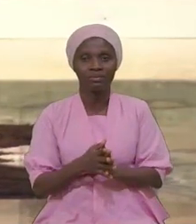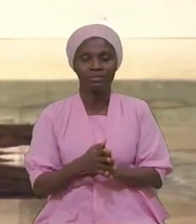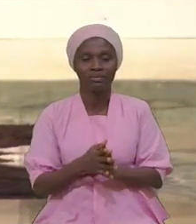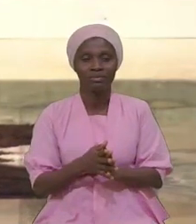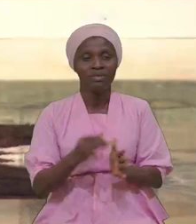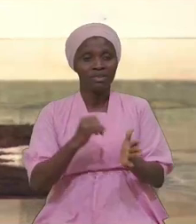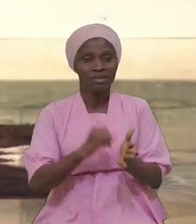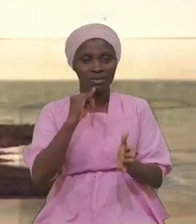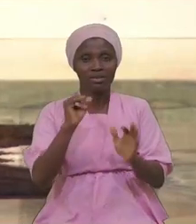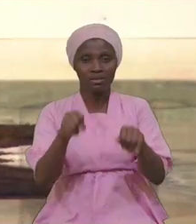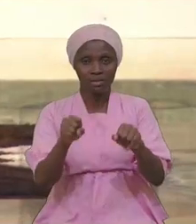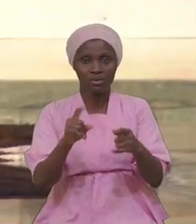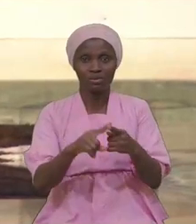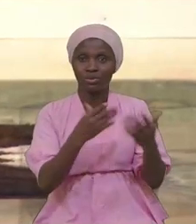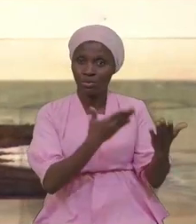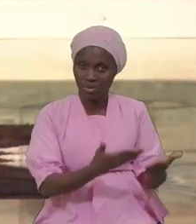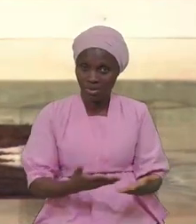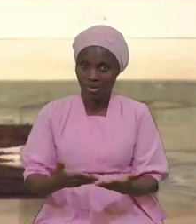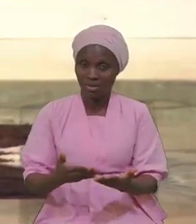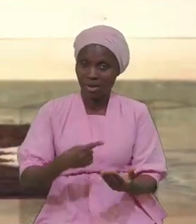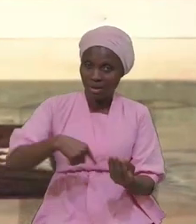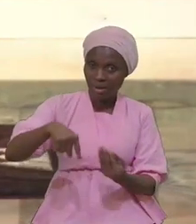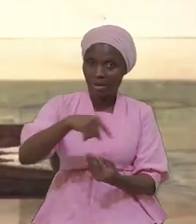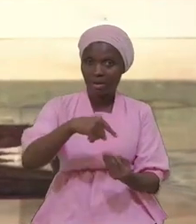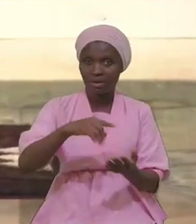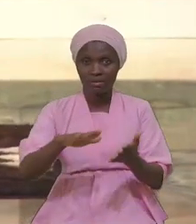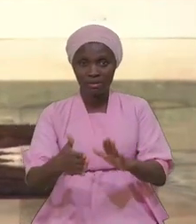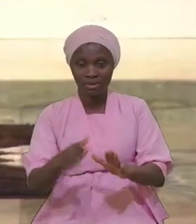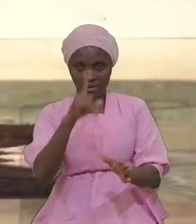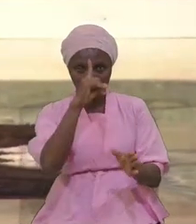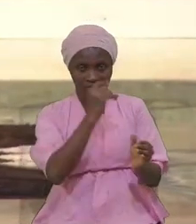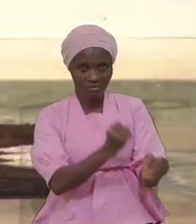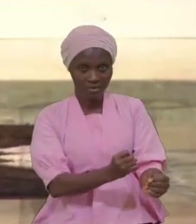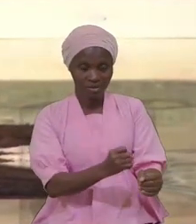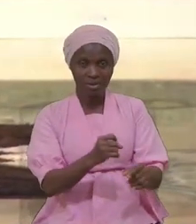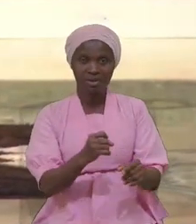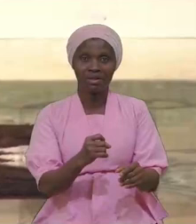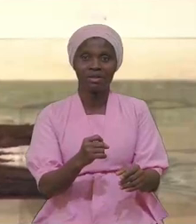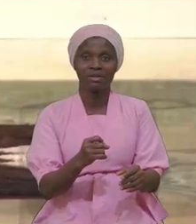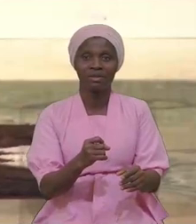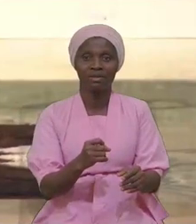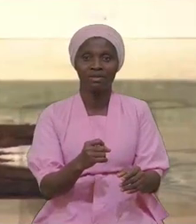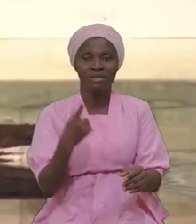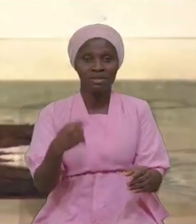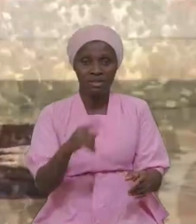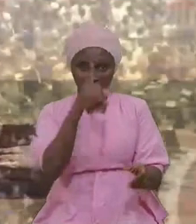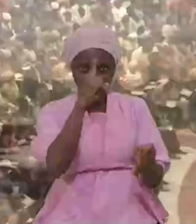possible de porter une foi morte, la foi qui ne fait